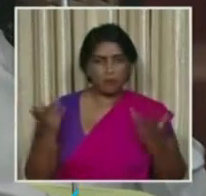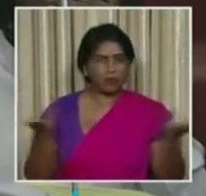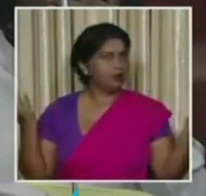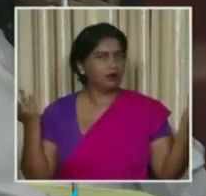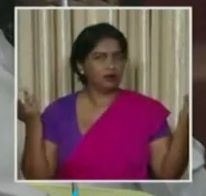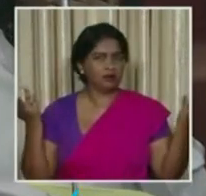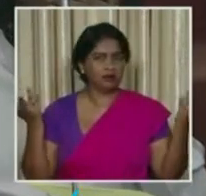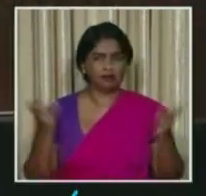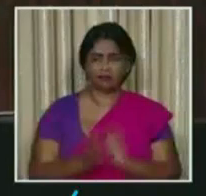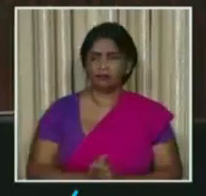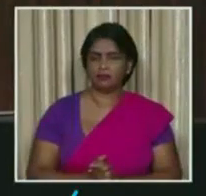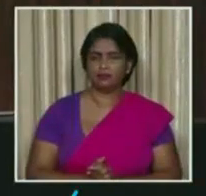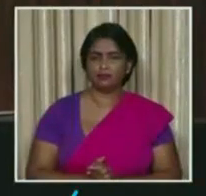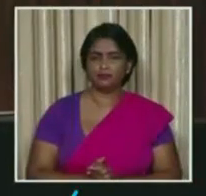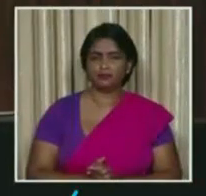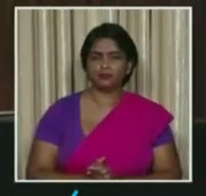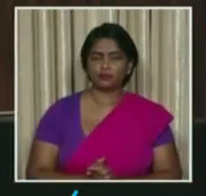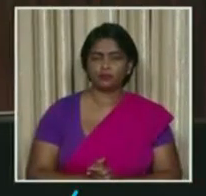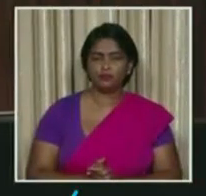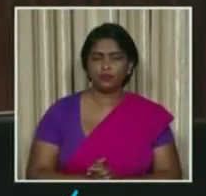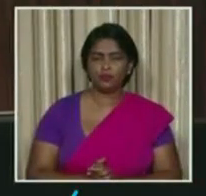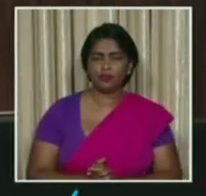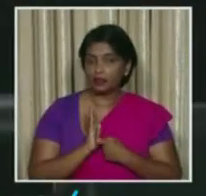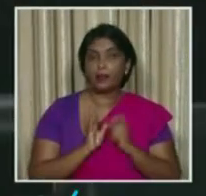මේ? නෑ. මම නඩුවක් ගන්න කතා කරලා නෑ.